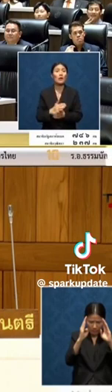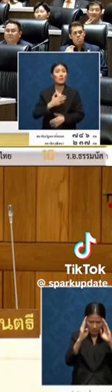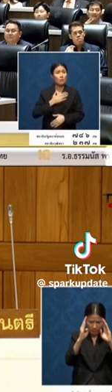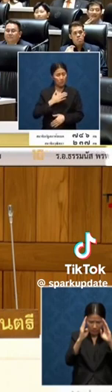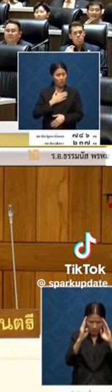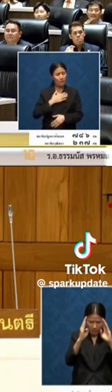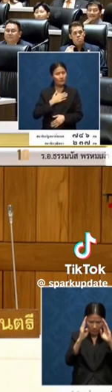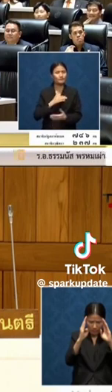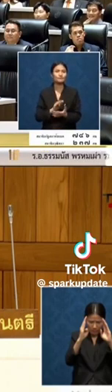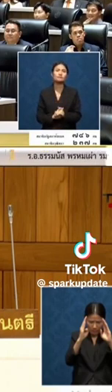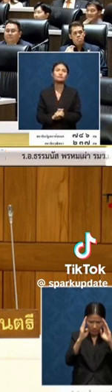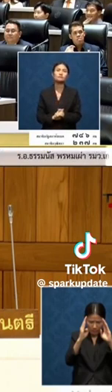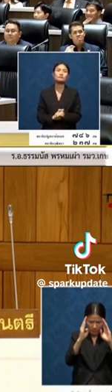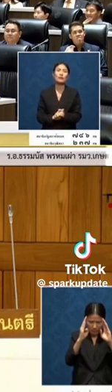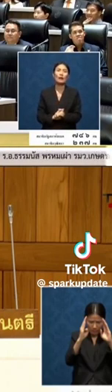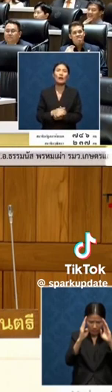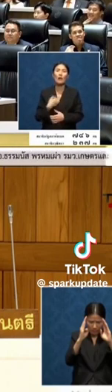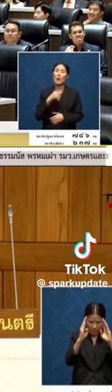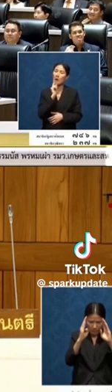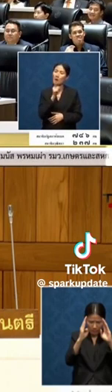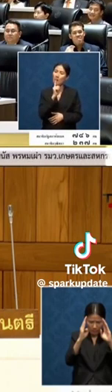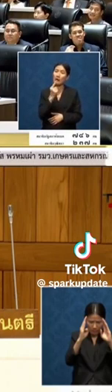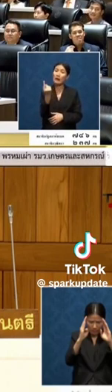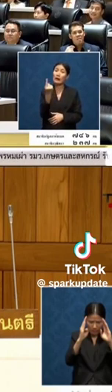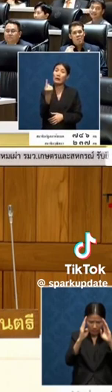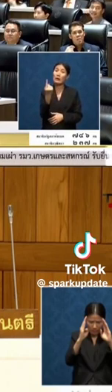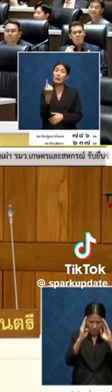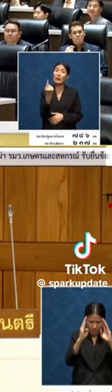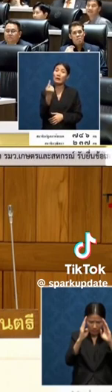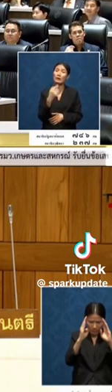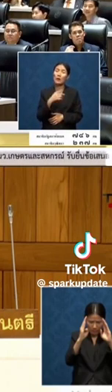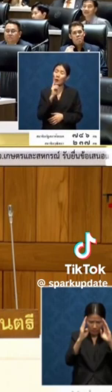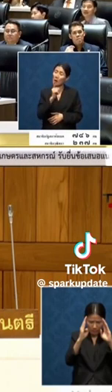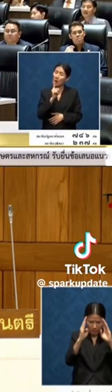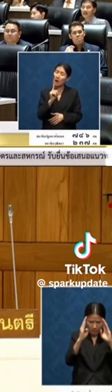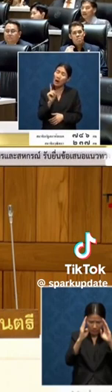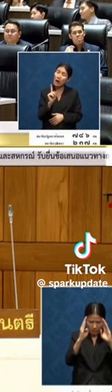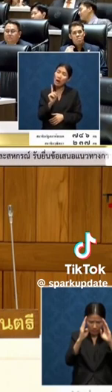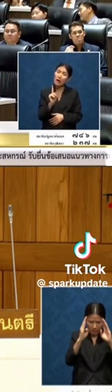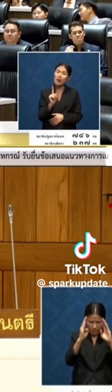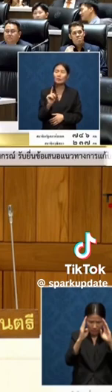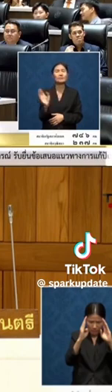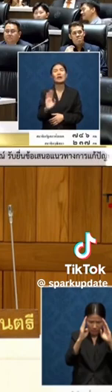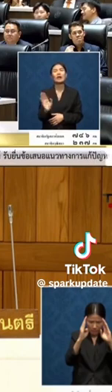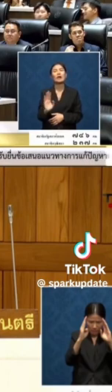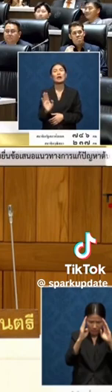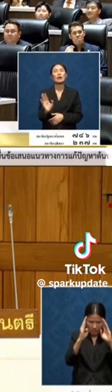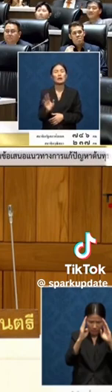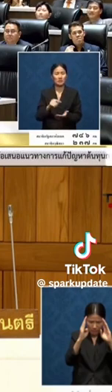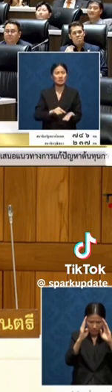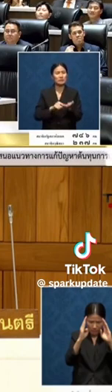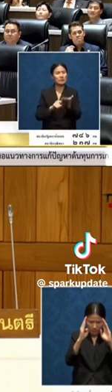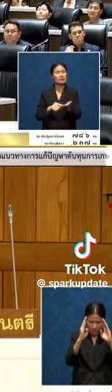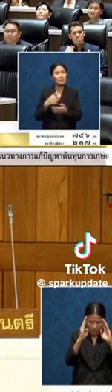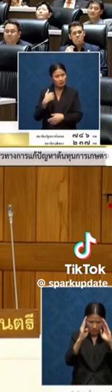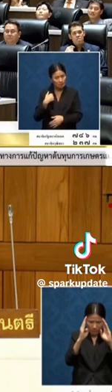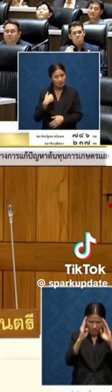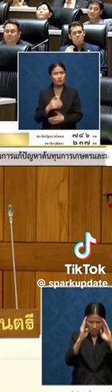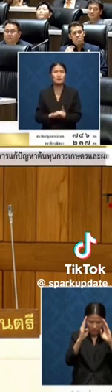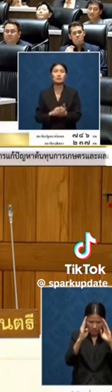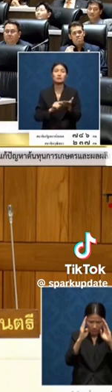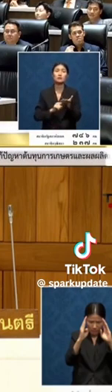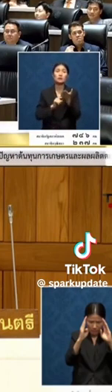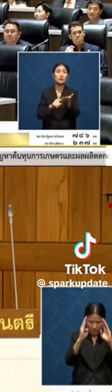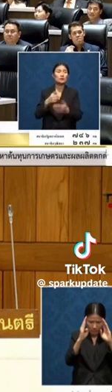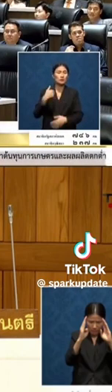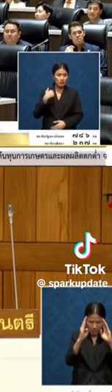าเทศนาอย่างเดียวเหรอไม่นะครับผมมีข้อเสนออยู่มากพอสมควรอยากให้ท่านไปทบทวนดูหากประเด็น